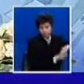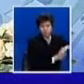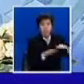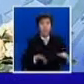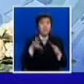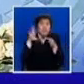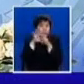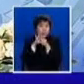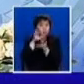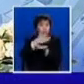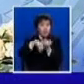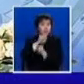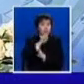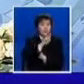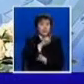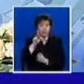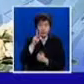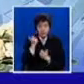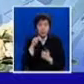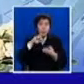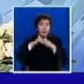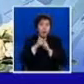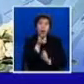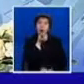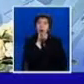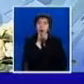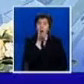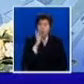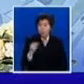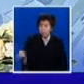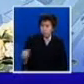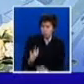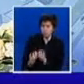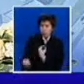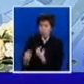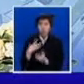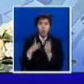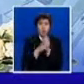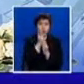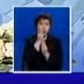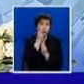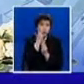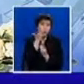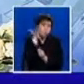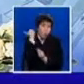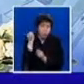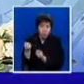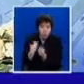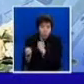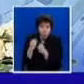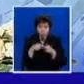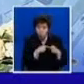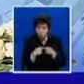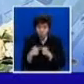นะครับปัญหาเรื่องข้าวครับเป็นปัญหาซึ่งได้รับการร้องเรียนมาค่อนข้างมากในช่วง 2-3สัปดาห์ที่ผ่านมาก็ขอเรียนว่าขณะนี้